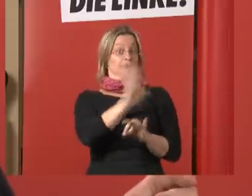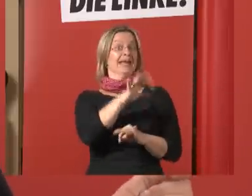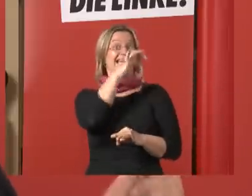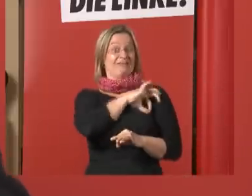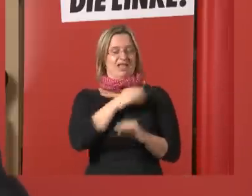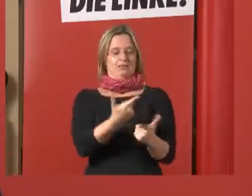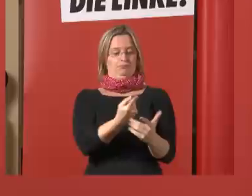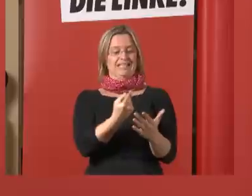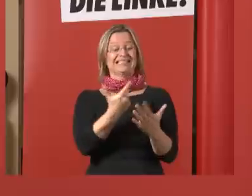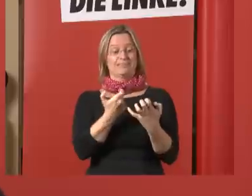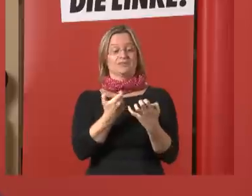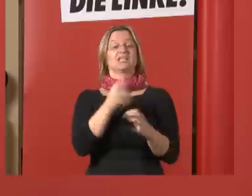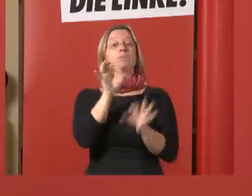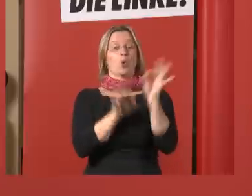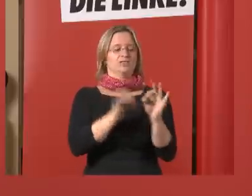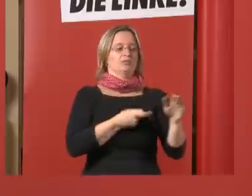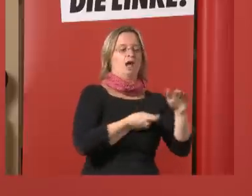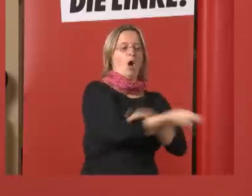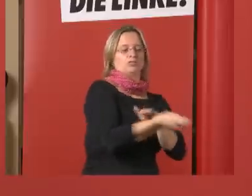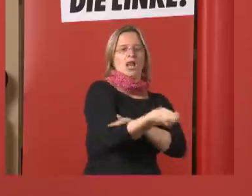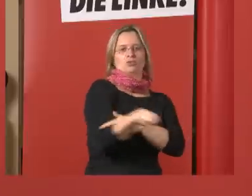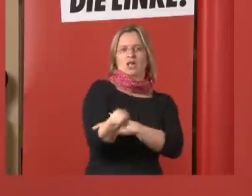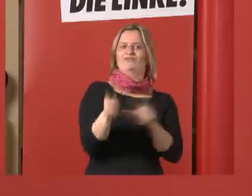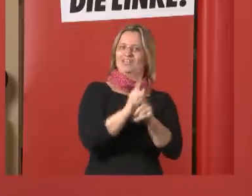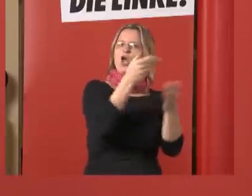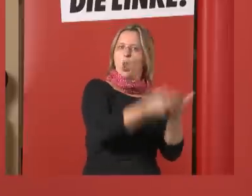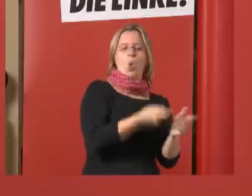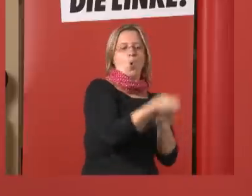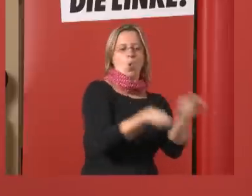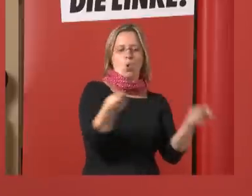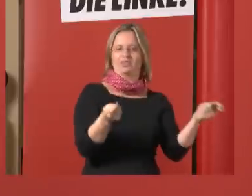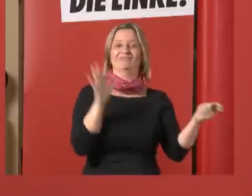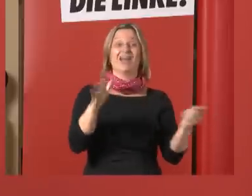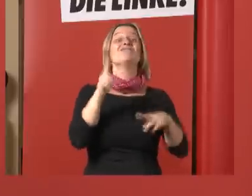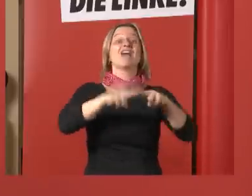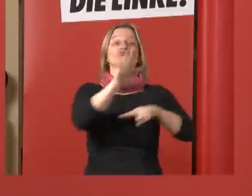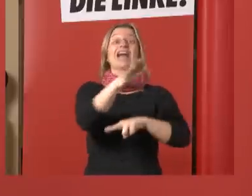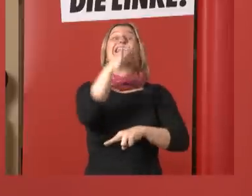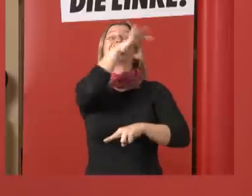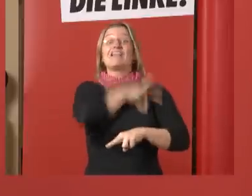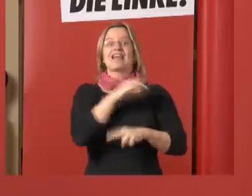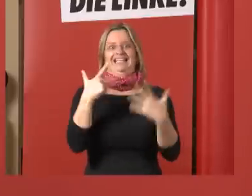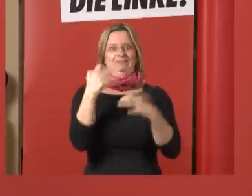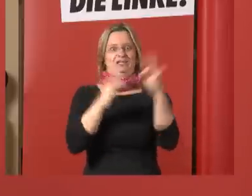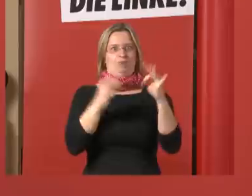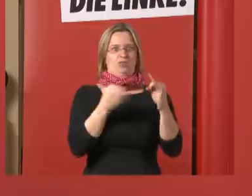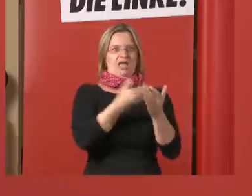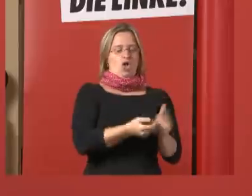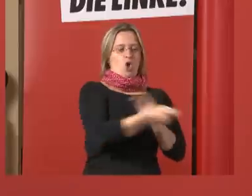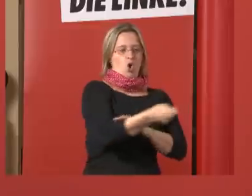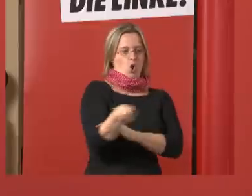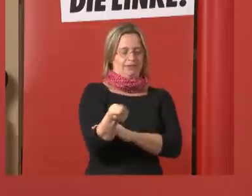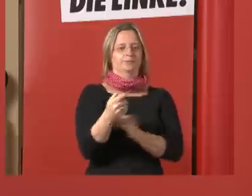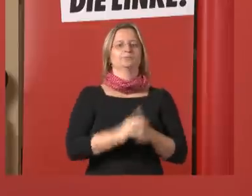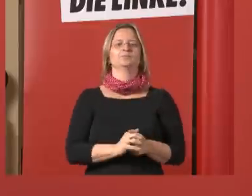verdienen. 70% dessen, was die Werkstatt an Gewinn macht, wird als Entgelt ausgezahlt. 70% dessen,